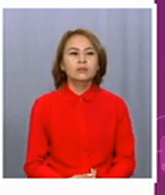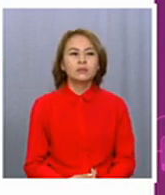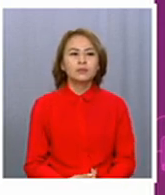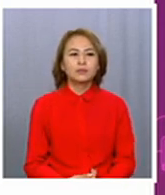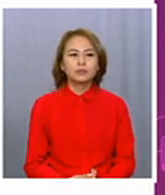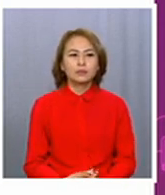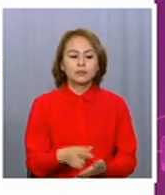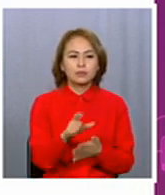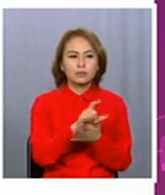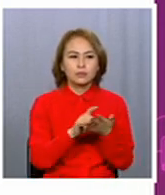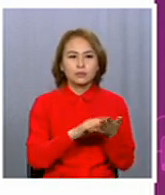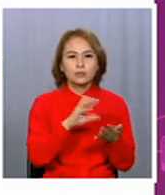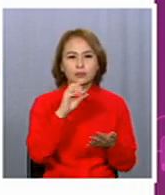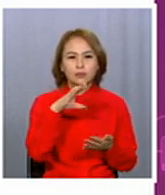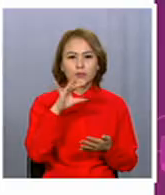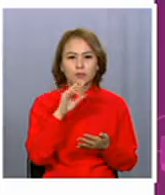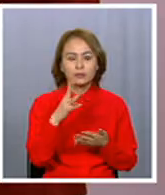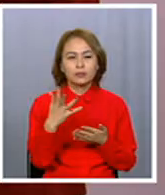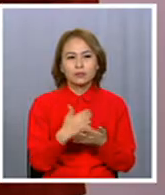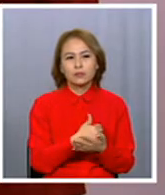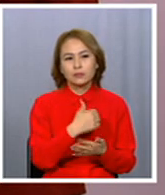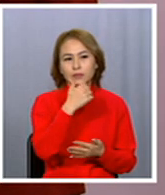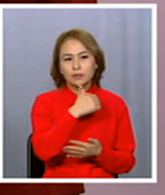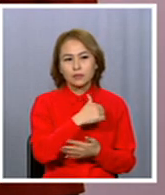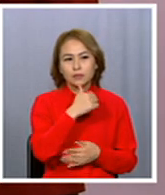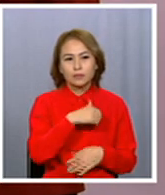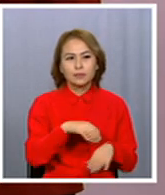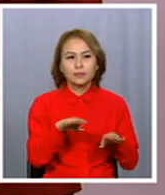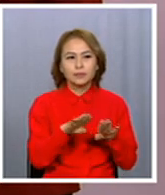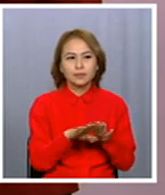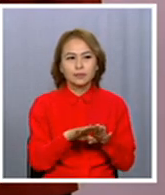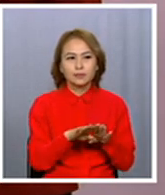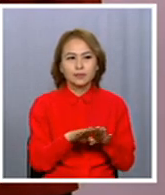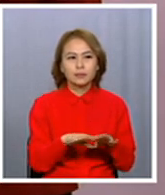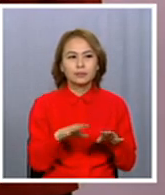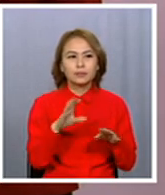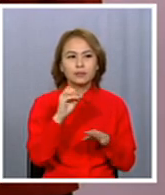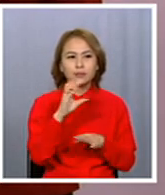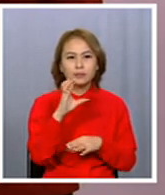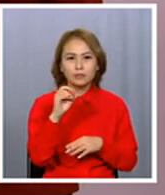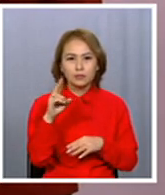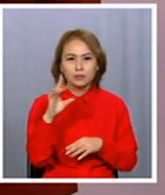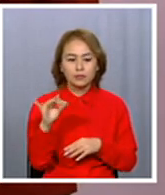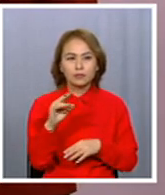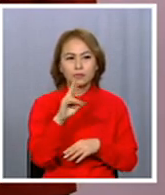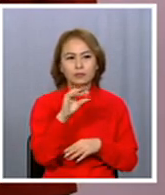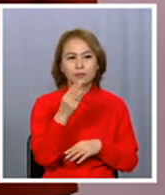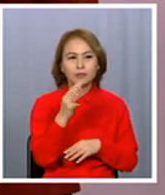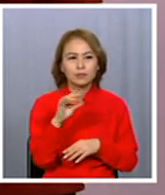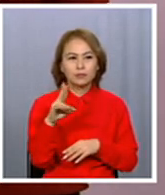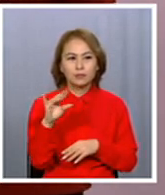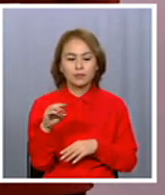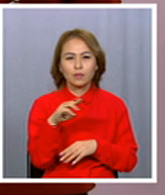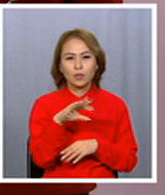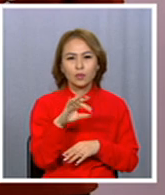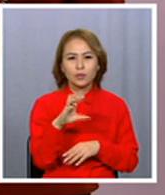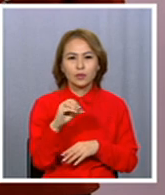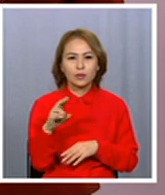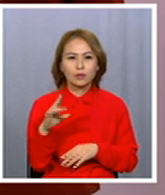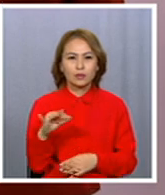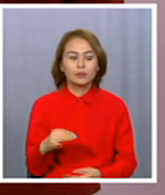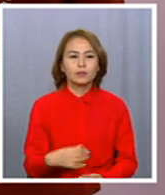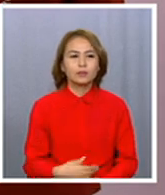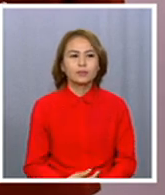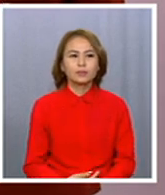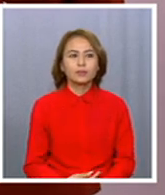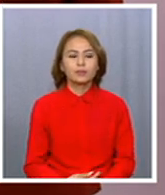Өлеңнен етістіктерді табыңдар. Яғни, еседі, көшеді, төседі.